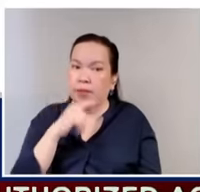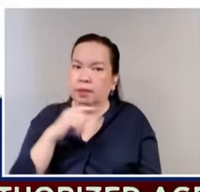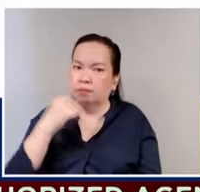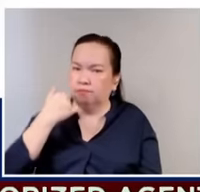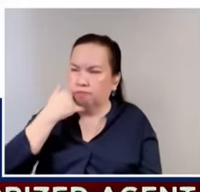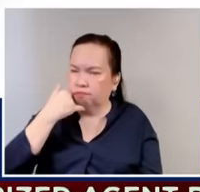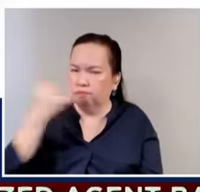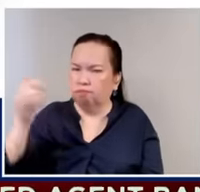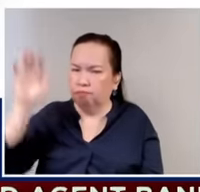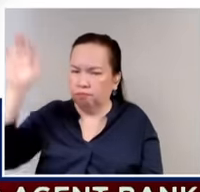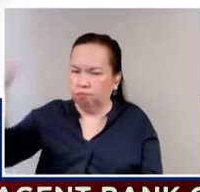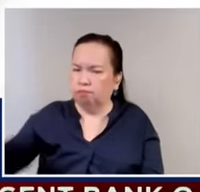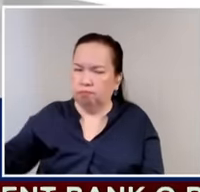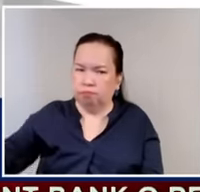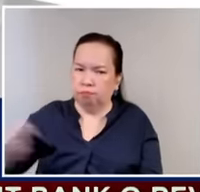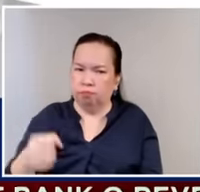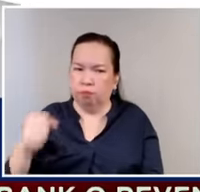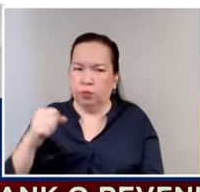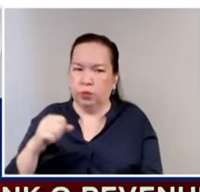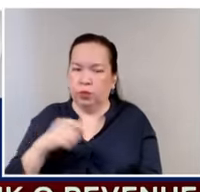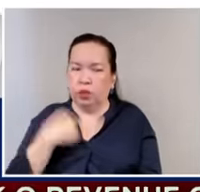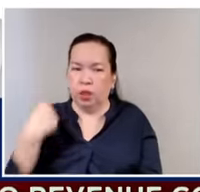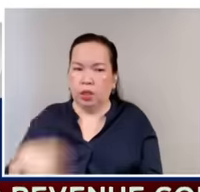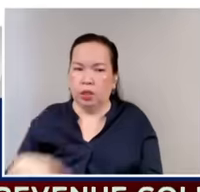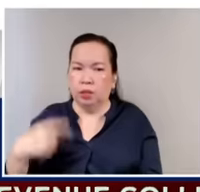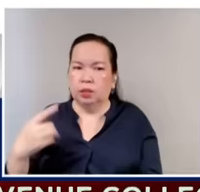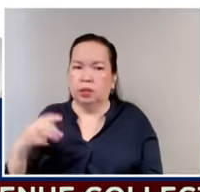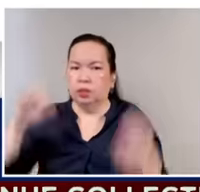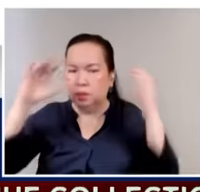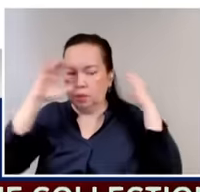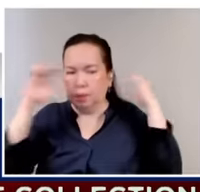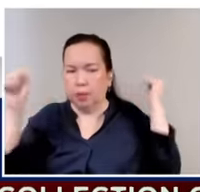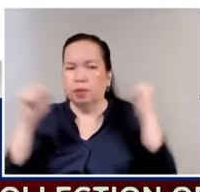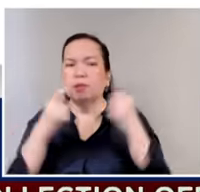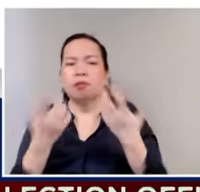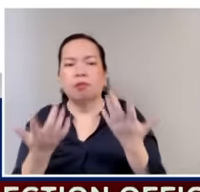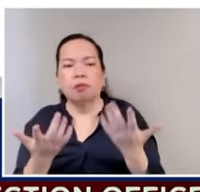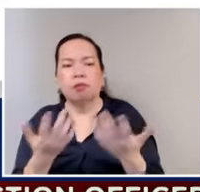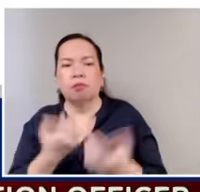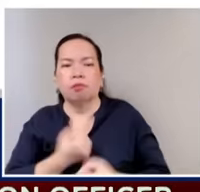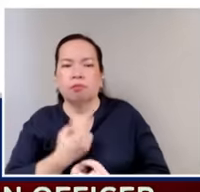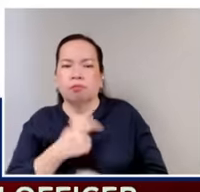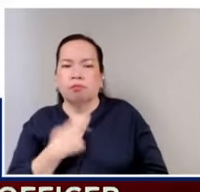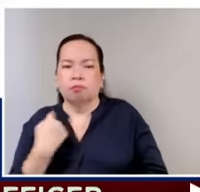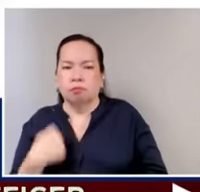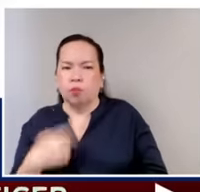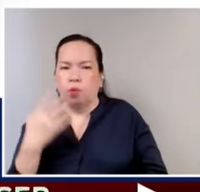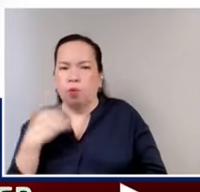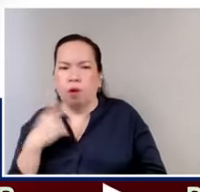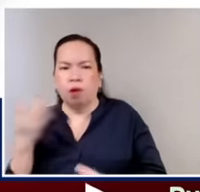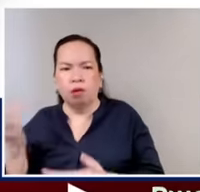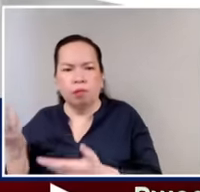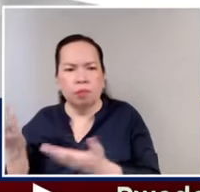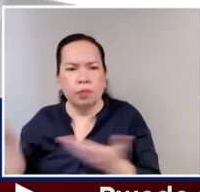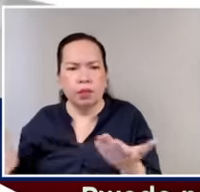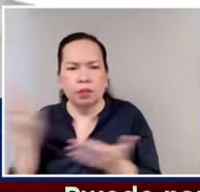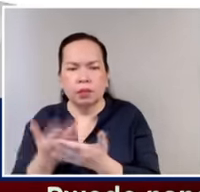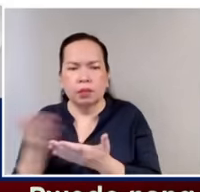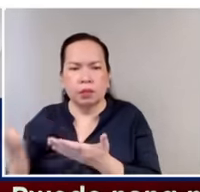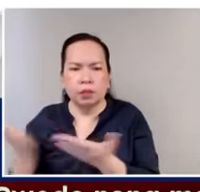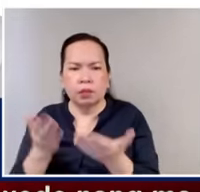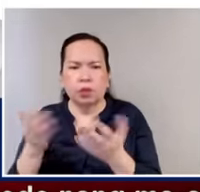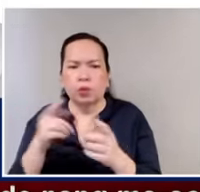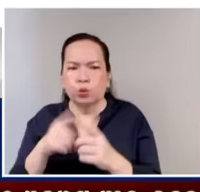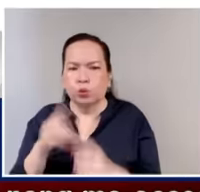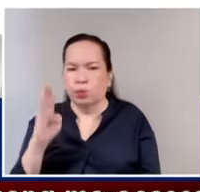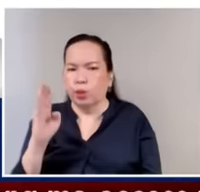Chinese ambassador. Dito lumabas ang isyu ng China sa pagdadala ng Pilipinas ng construction materials sa BRP